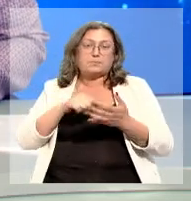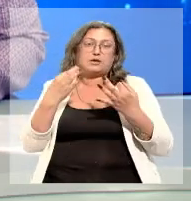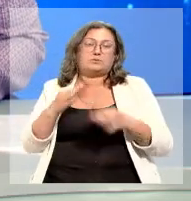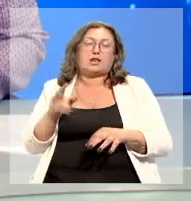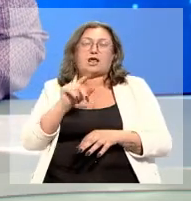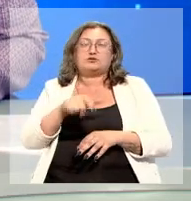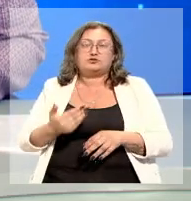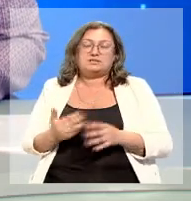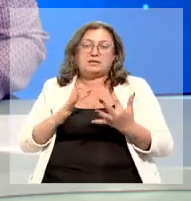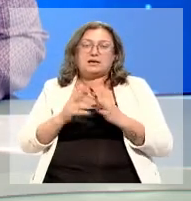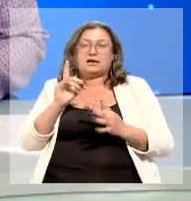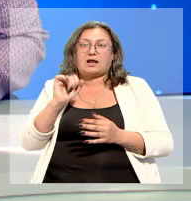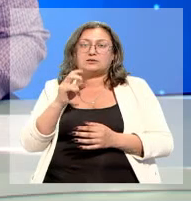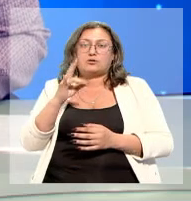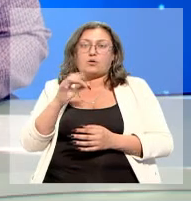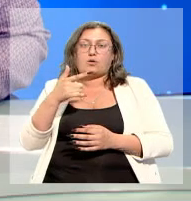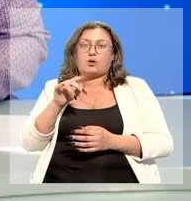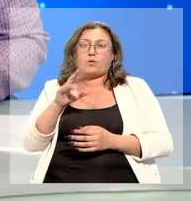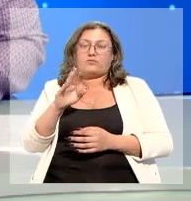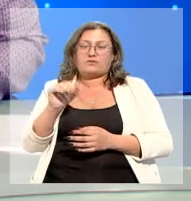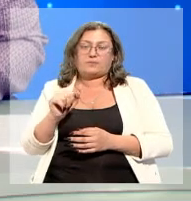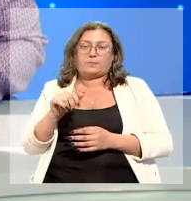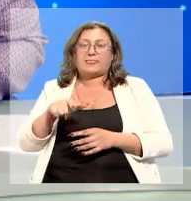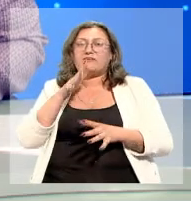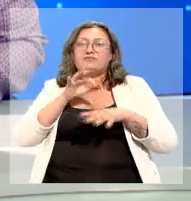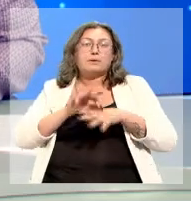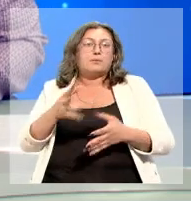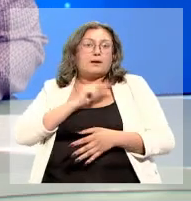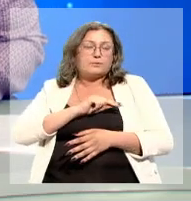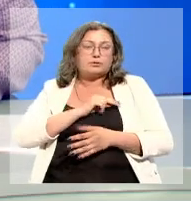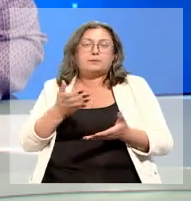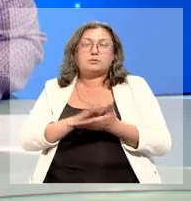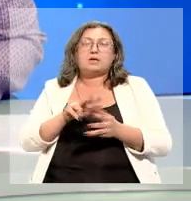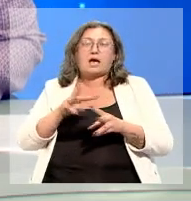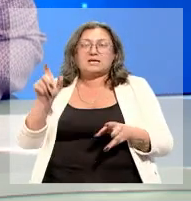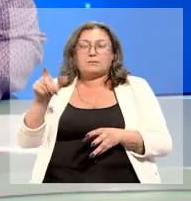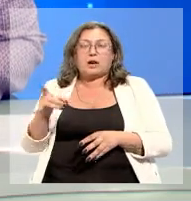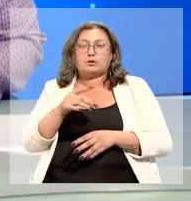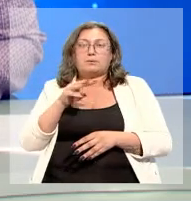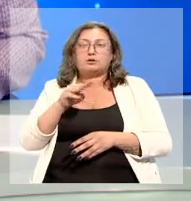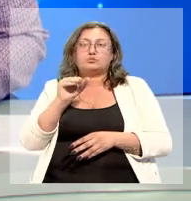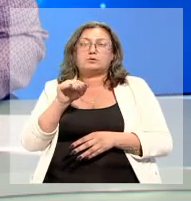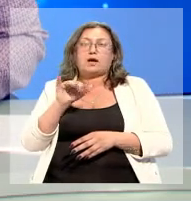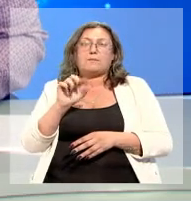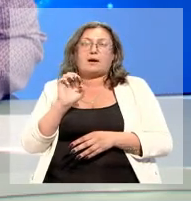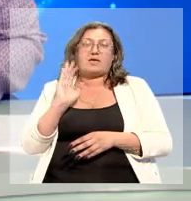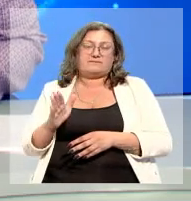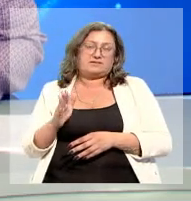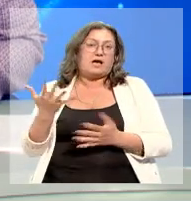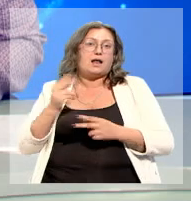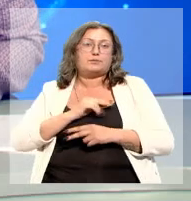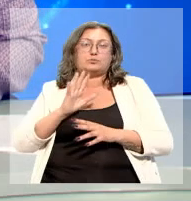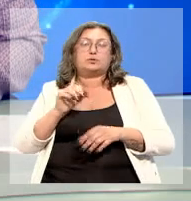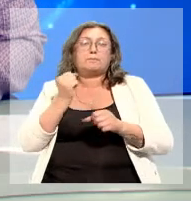для жителей села Пресногорьковка. С ходом проделанной работы ознакомился аким района Марат Джуркабаев. Какая работа